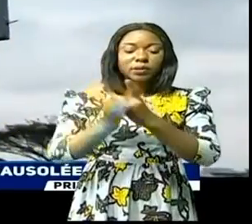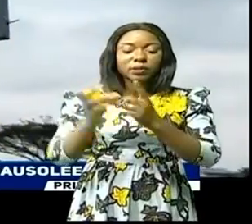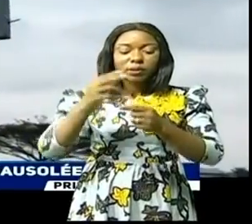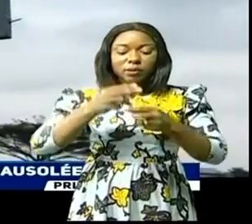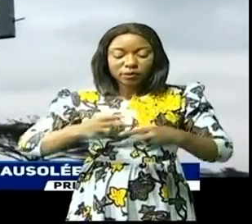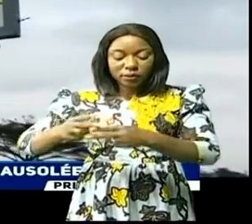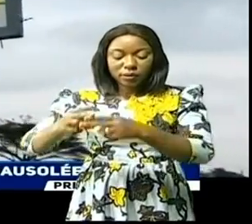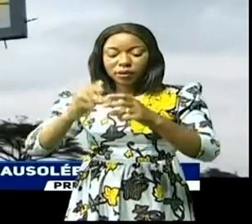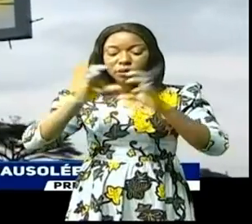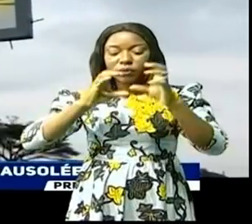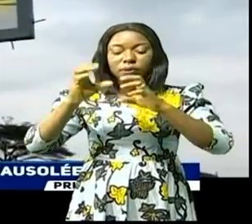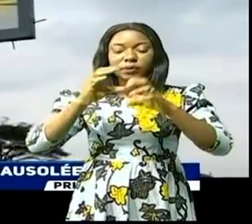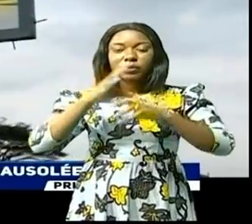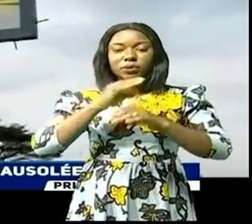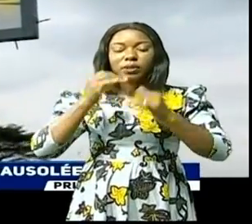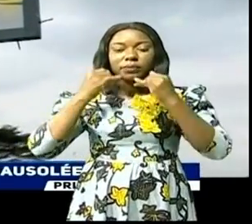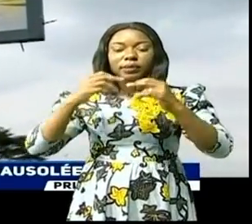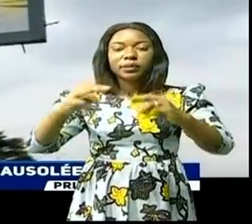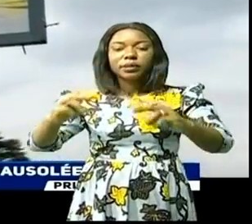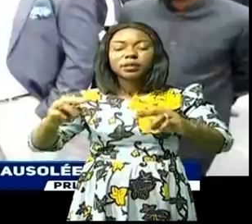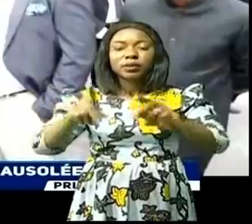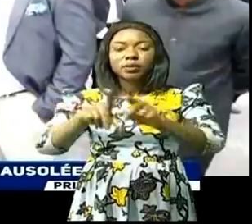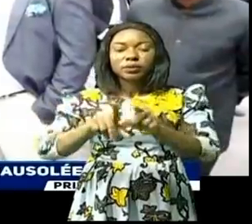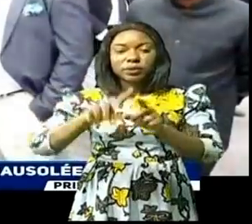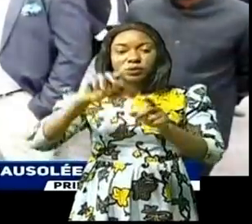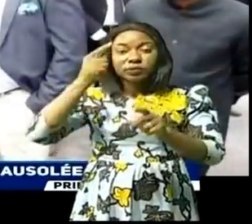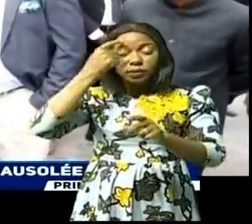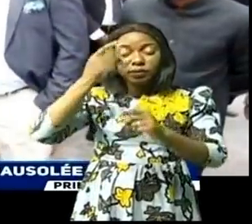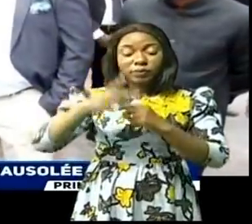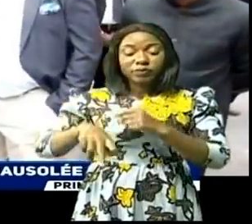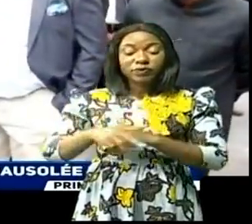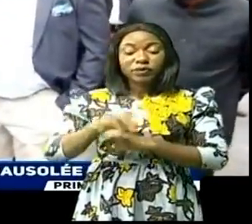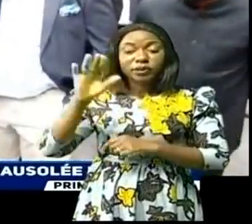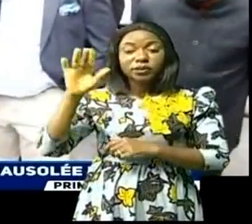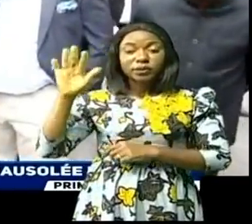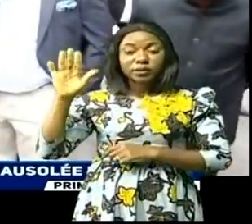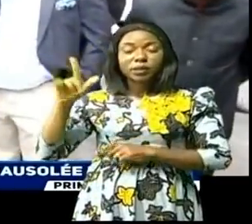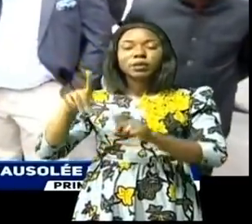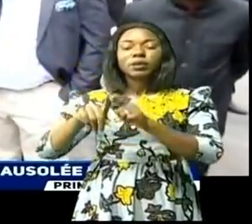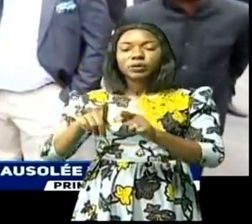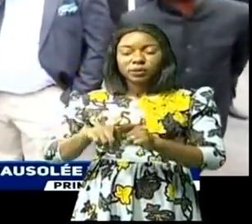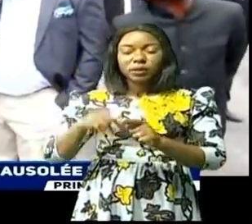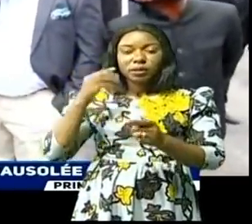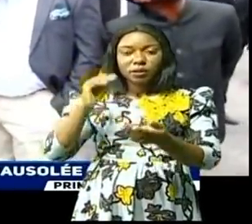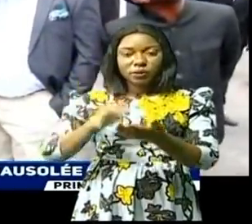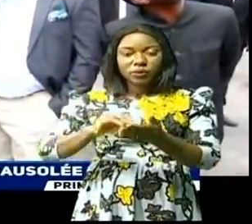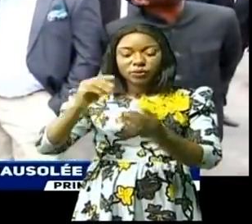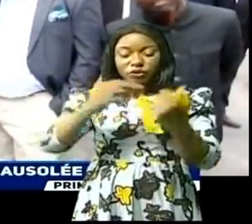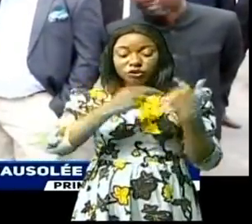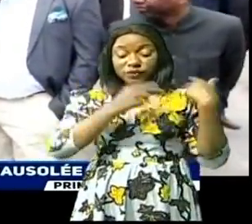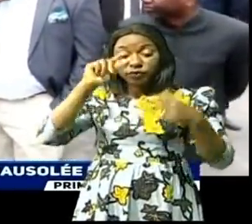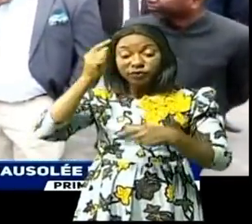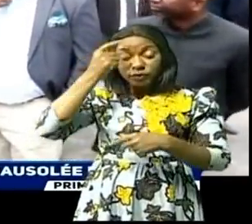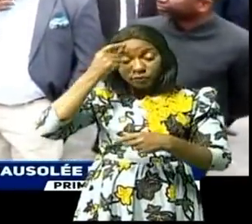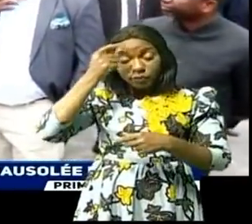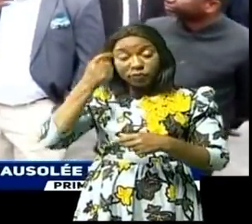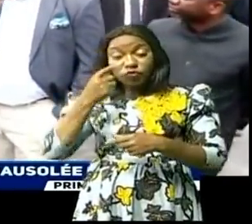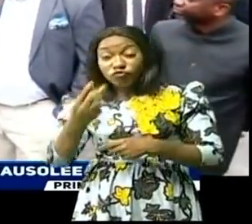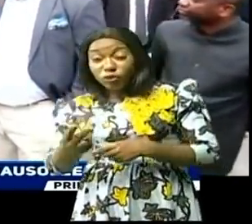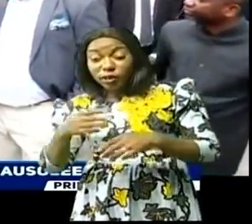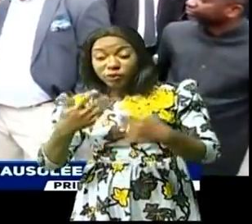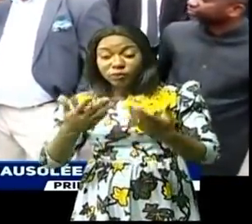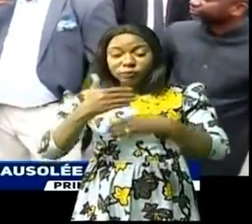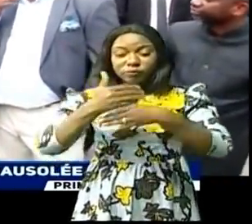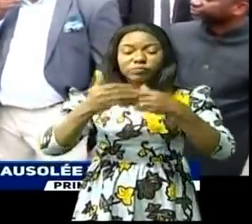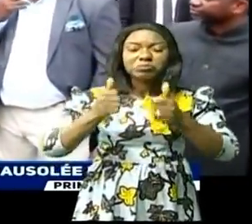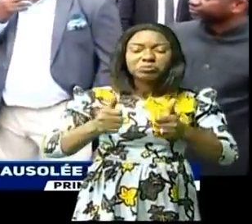Tourisme, de la Communication et Médias, ainsi que du gouverneur de la ville-province Kinshasa, a suffi au chef du gouvernement de se rendre compte de l'état